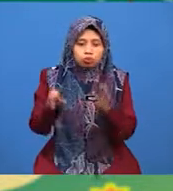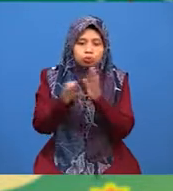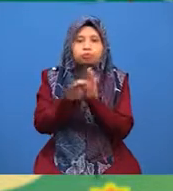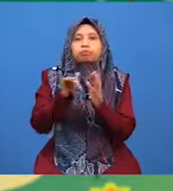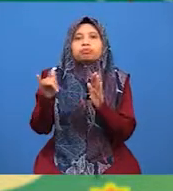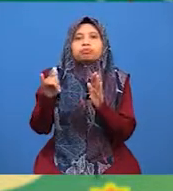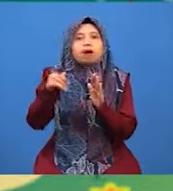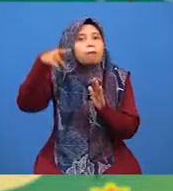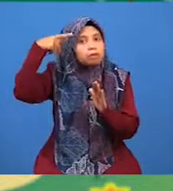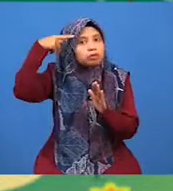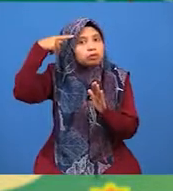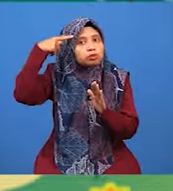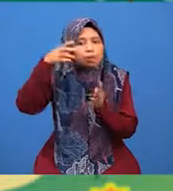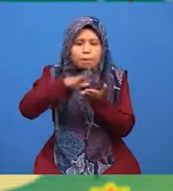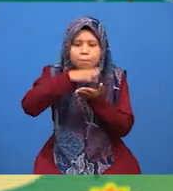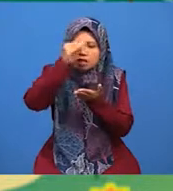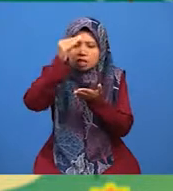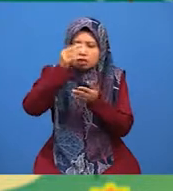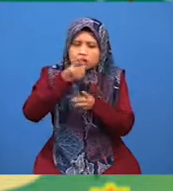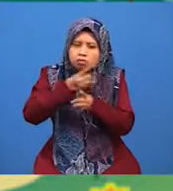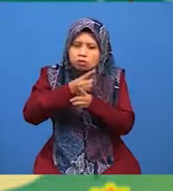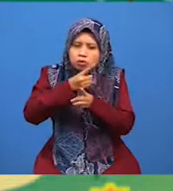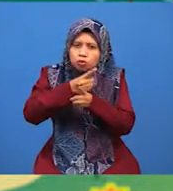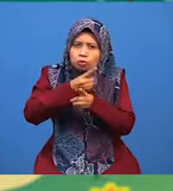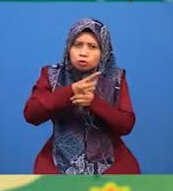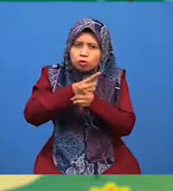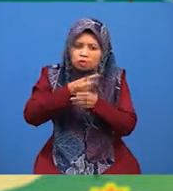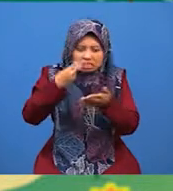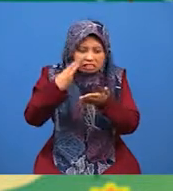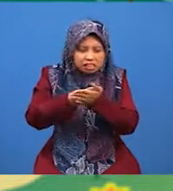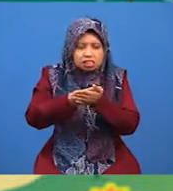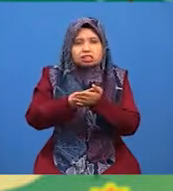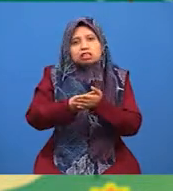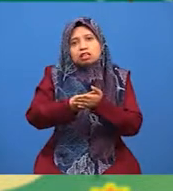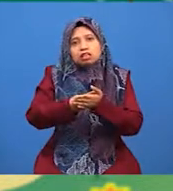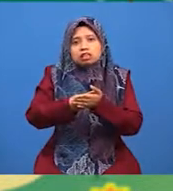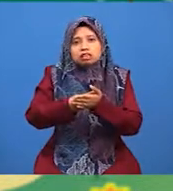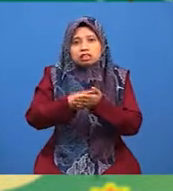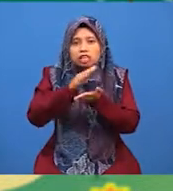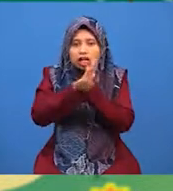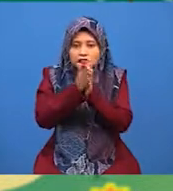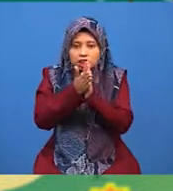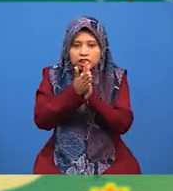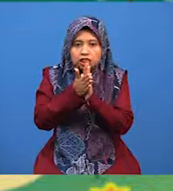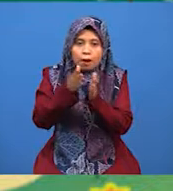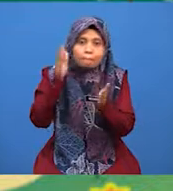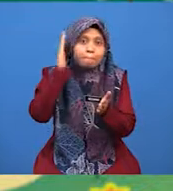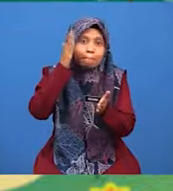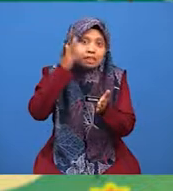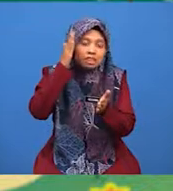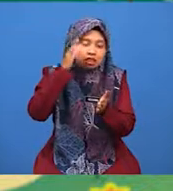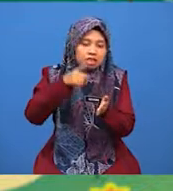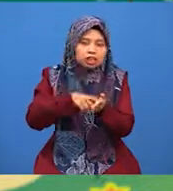contoh, Parjo belajar bersungguh-sungguh sehingga berjaya menjadi seorang pensyarah di